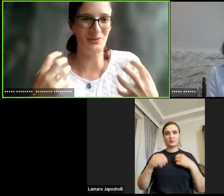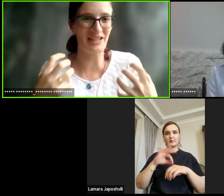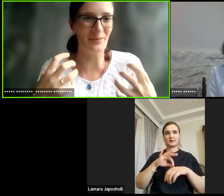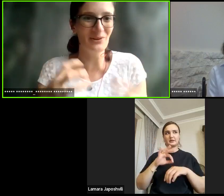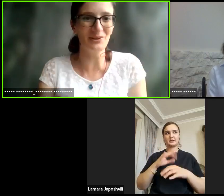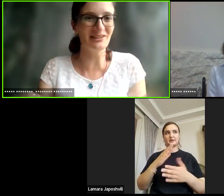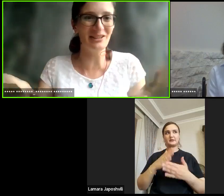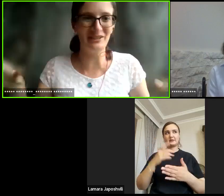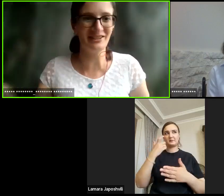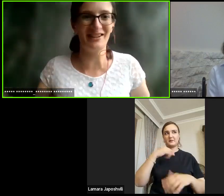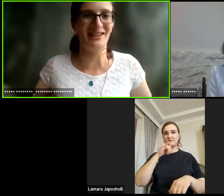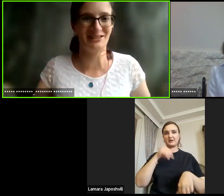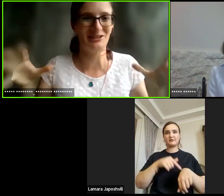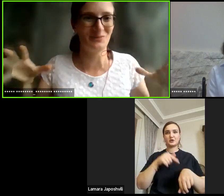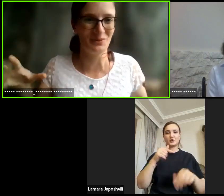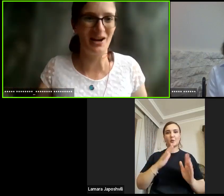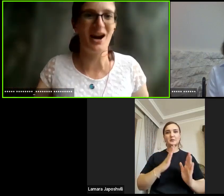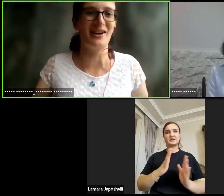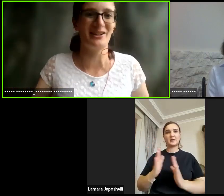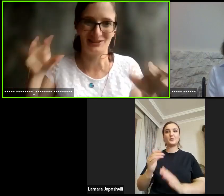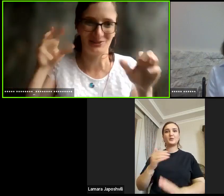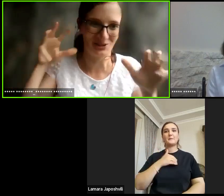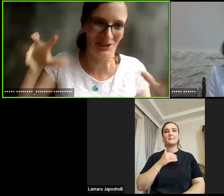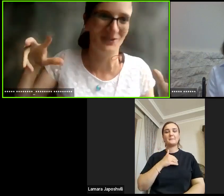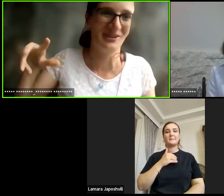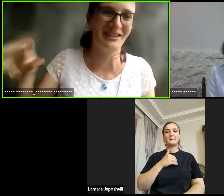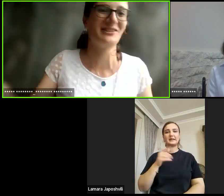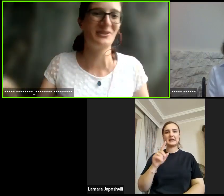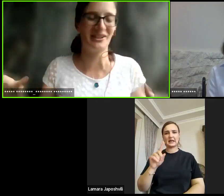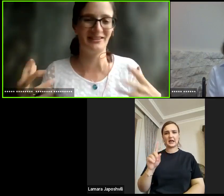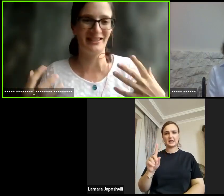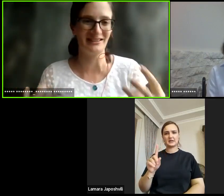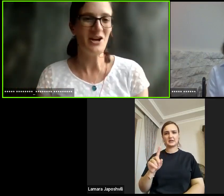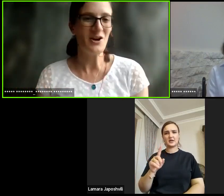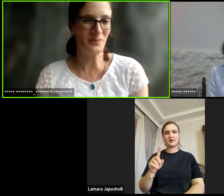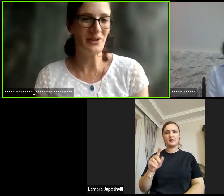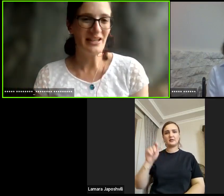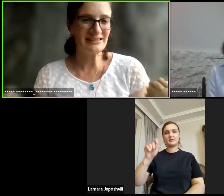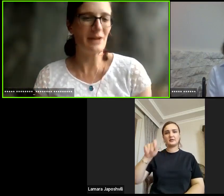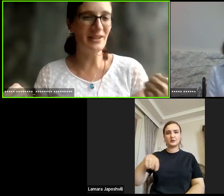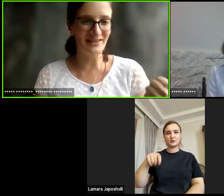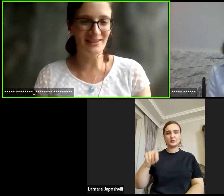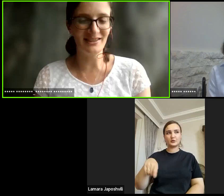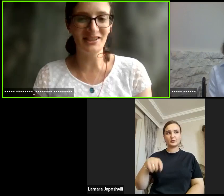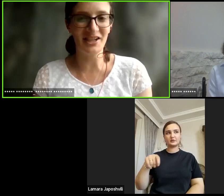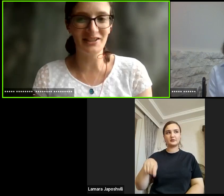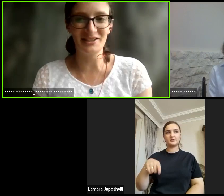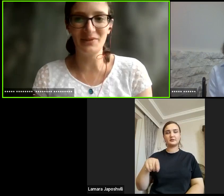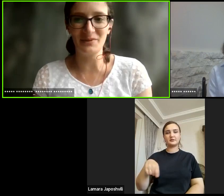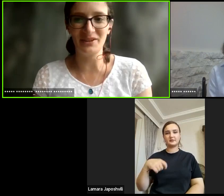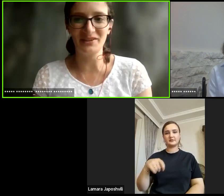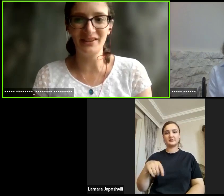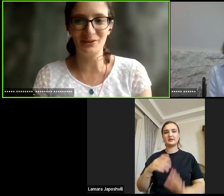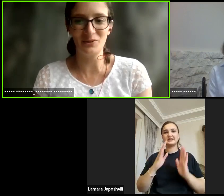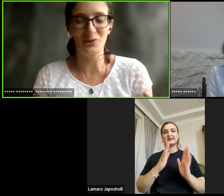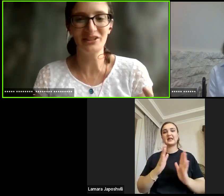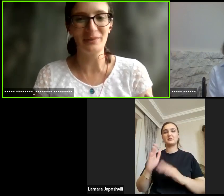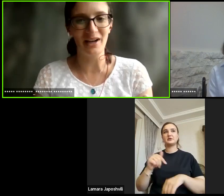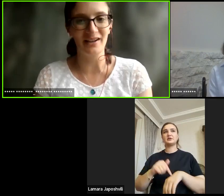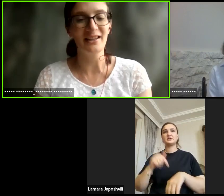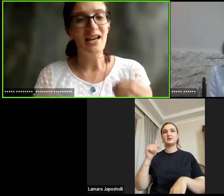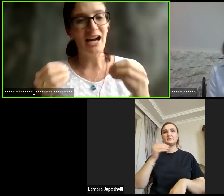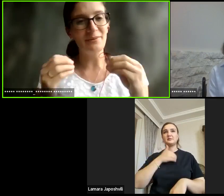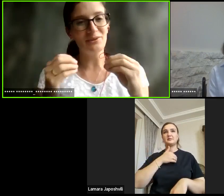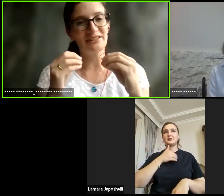ვერ გრძნობს სტაბილურად და მინდა რაღაც ისეთ უფრო არის რაღაც ოთხთავიანი ხელჯოხი ან რაღაც უფრო სტაბილიზაციის შეგრძნება მინდა რომ